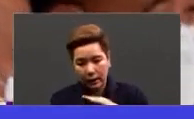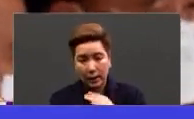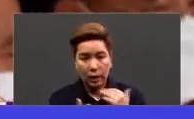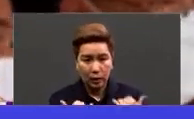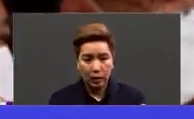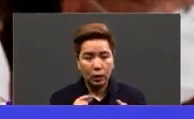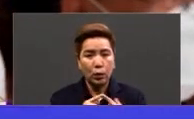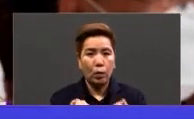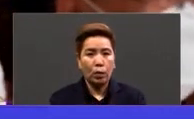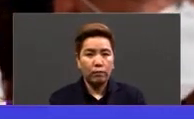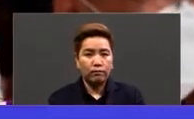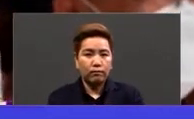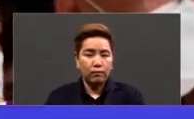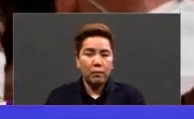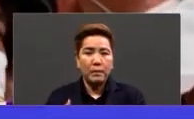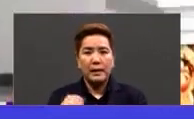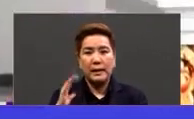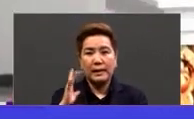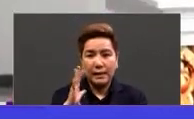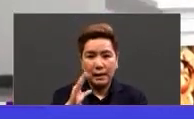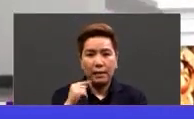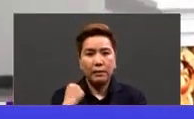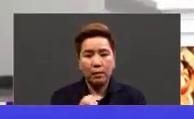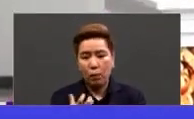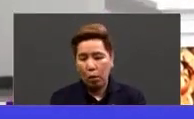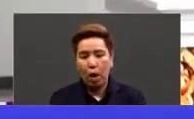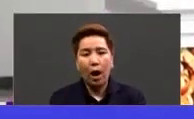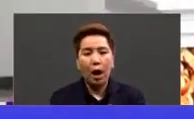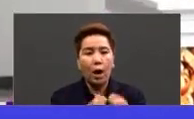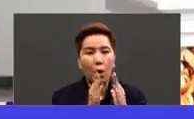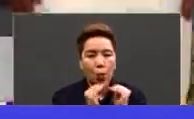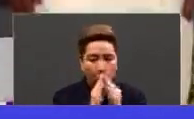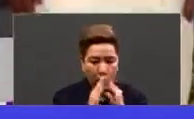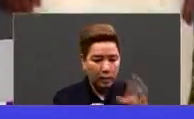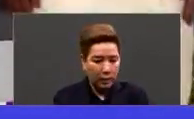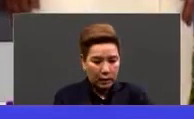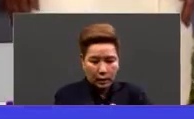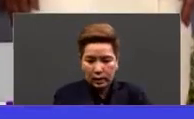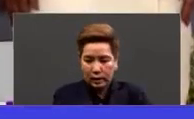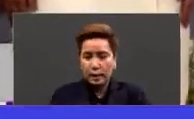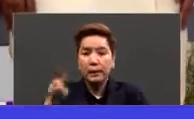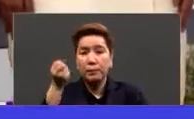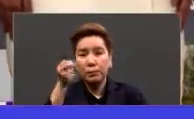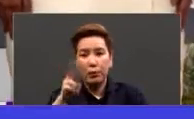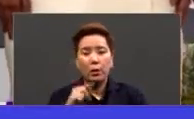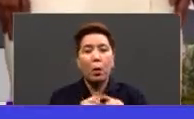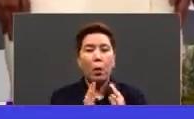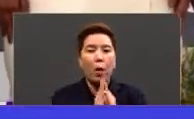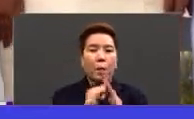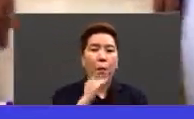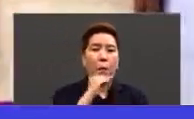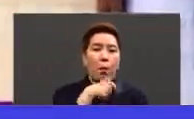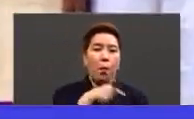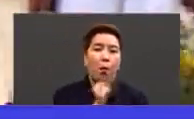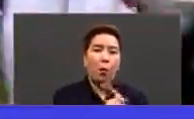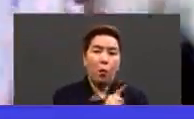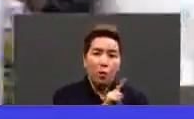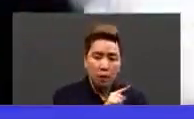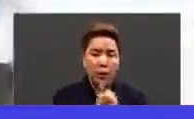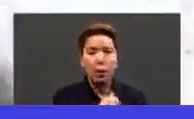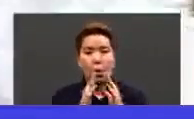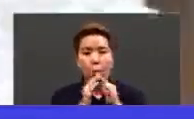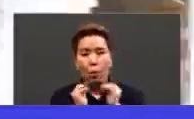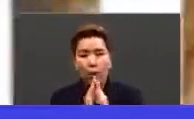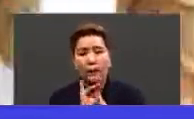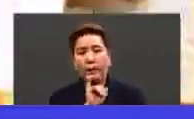งวัฒนธรรมค ่ ะนายอิทธิพลคุณปลื้มนะคะบอกว่าตอนนี้เนี่ยได้มีการจัดกิจกรรมส่งเสริมพระพุทธศาสนาเนื่องใน